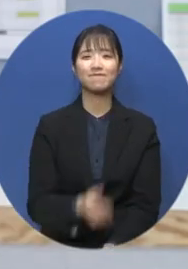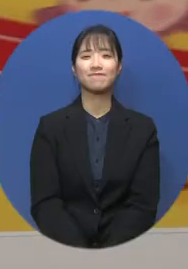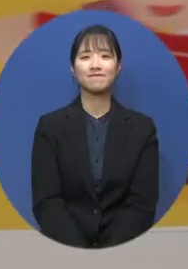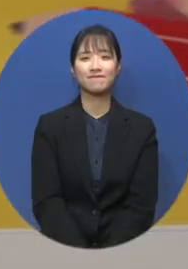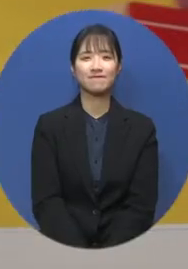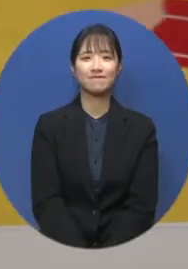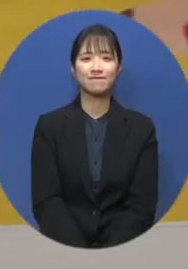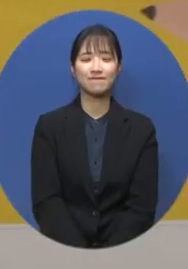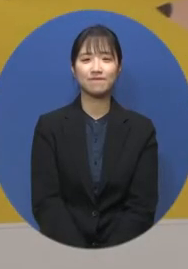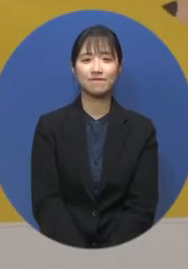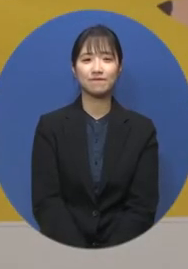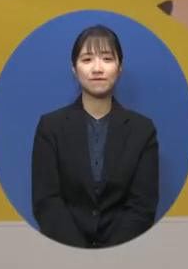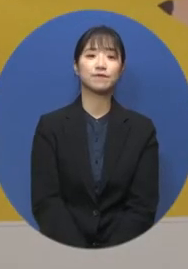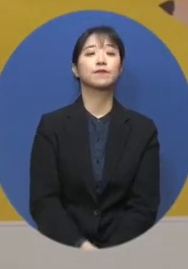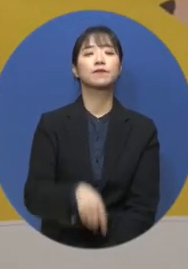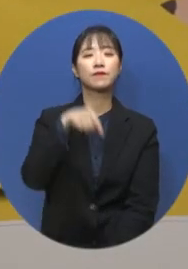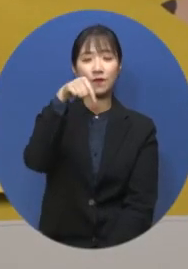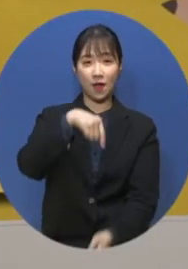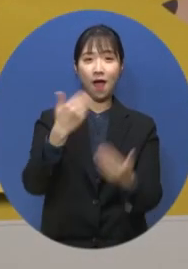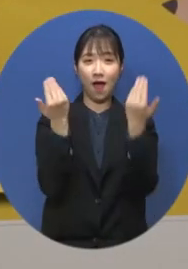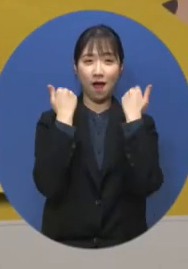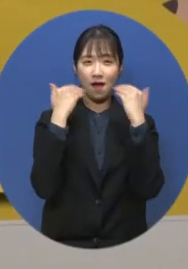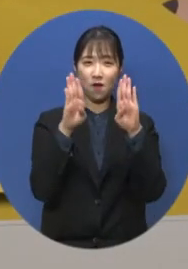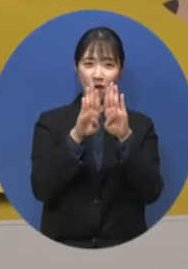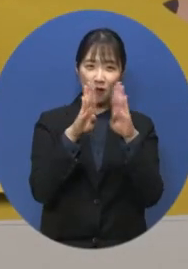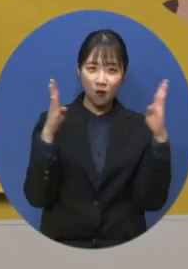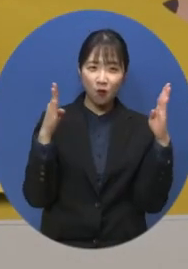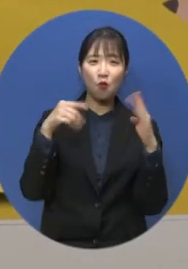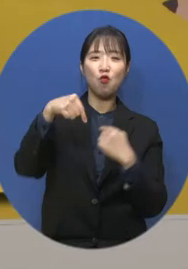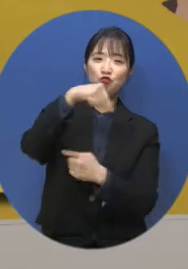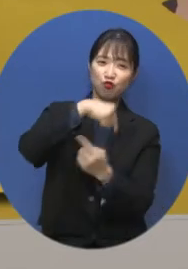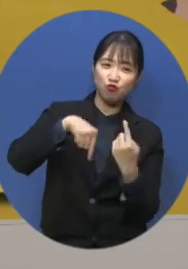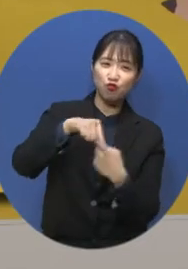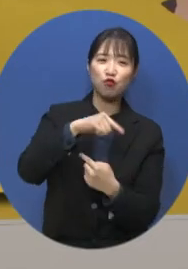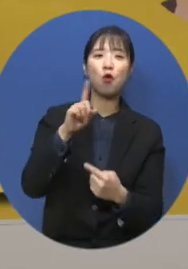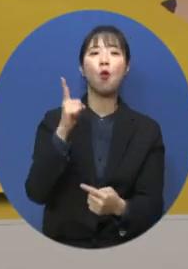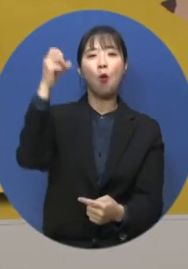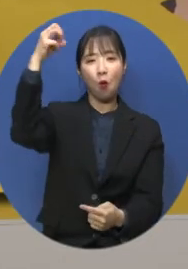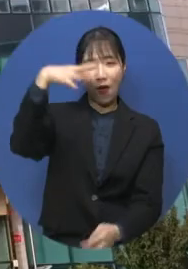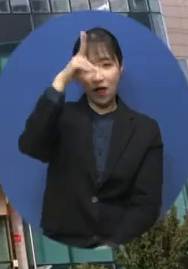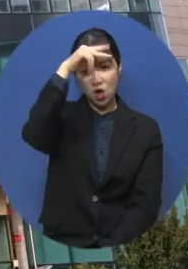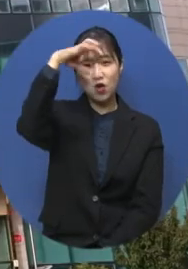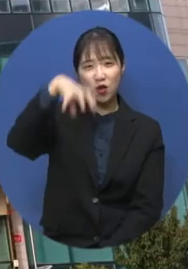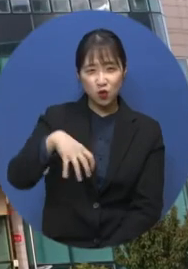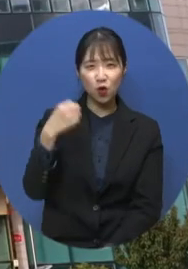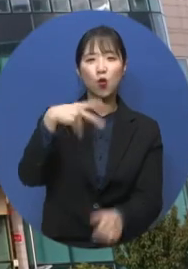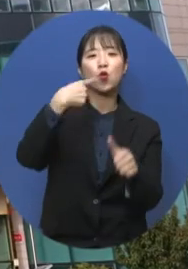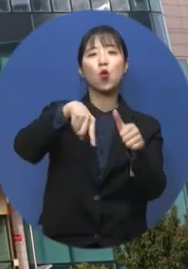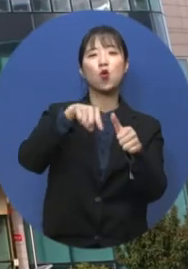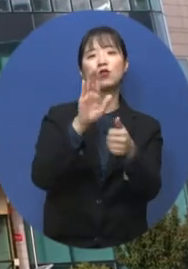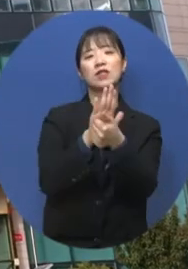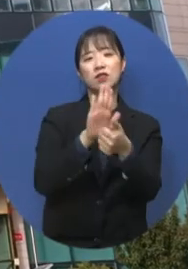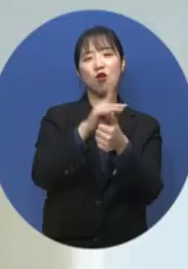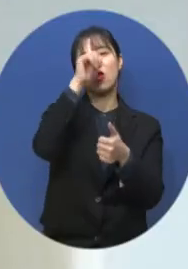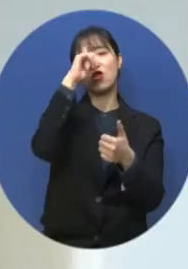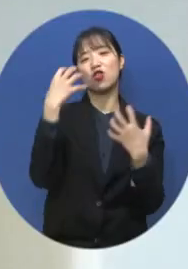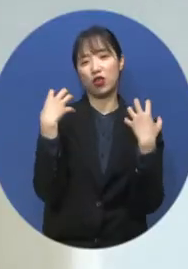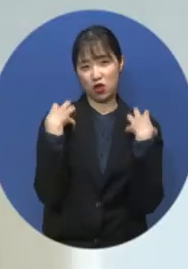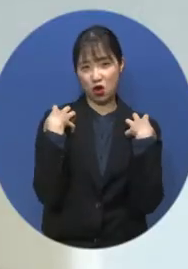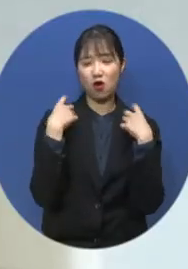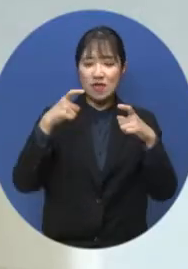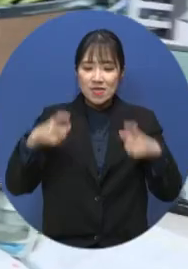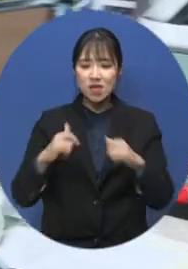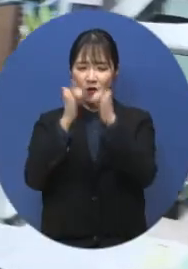하겠습니다. 원당 골목학교의 개교와 운영은 고향경찰서, 고향교육지원청 등